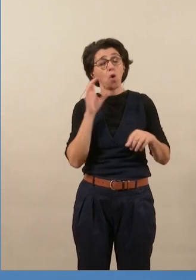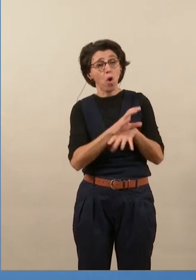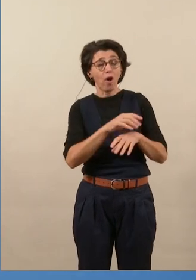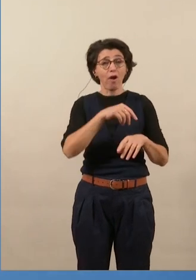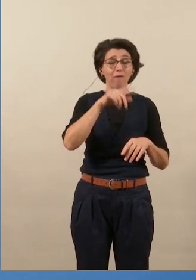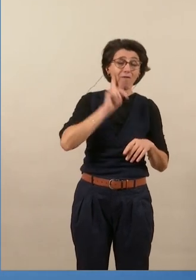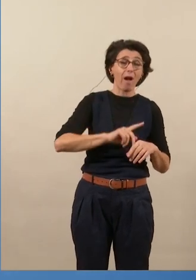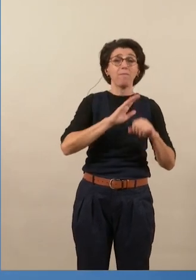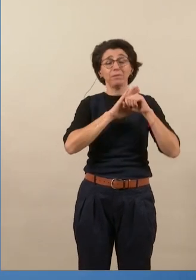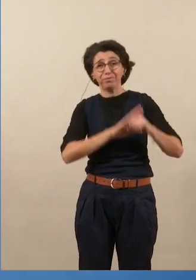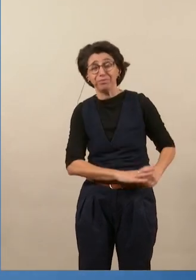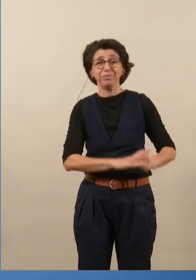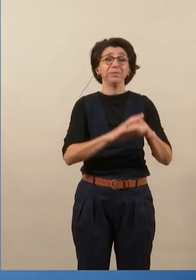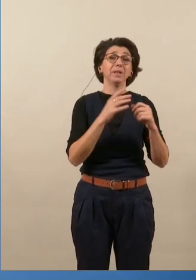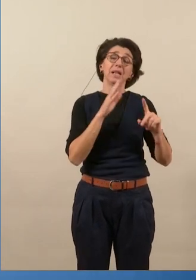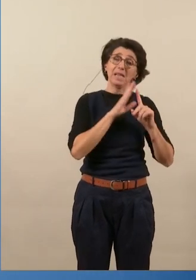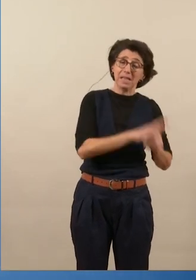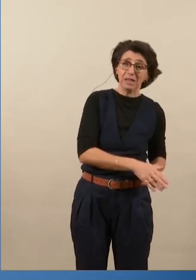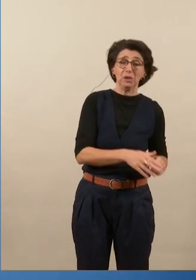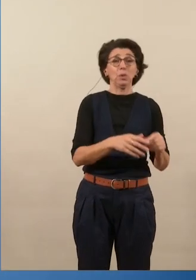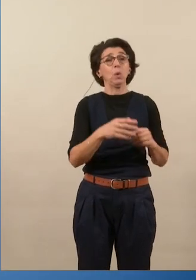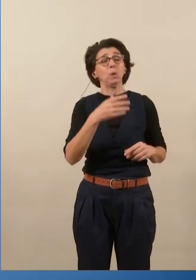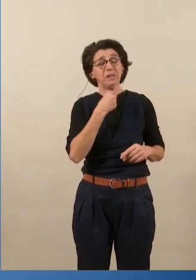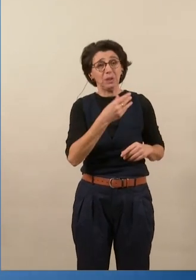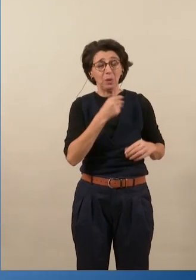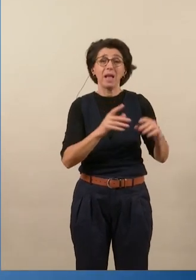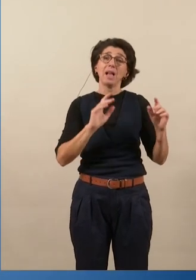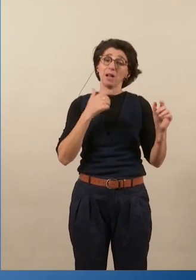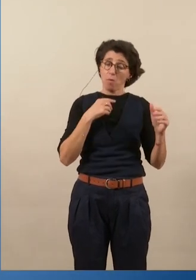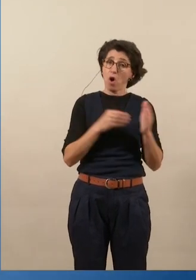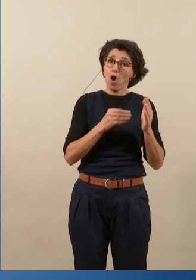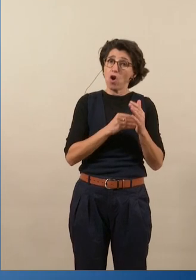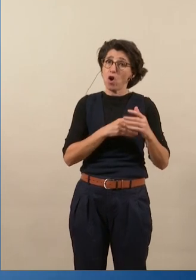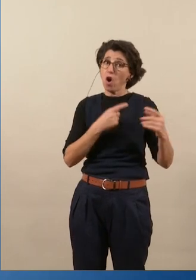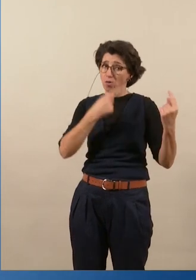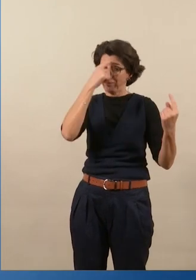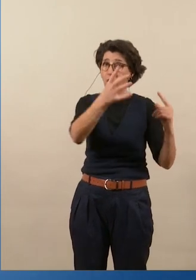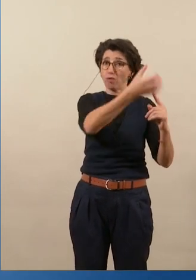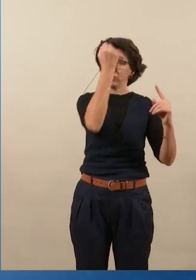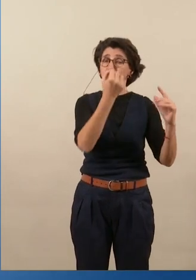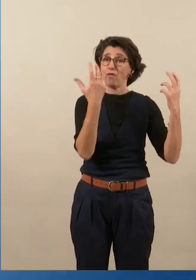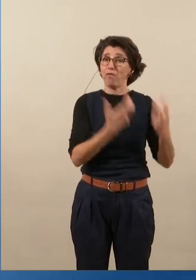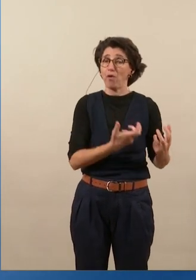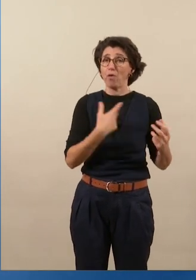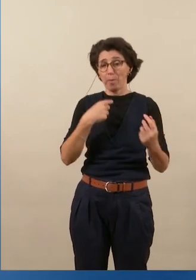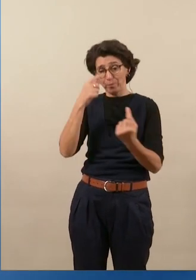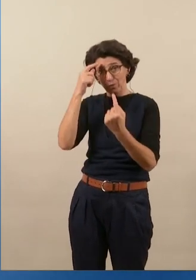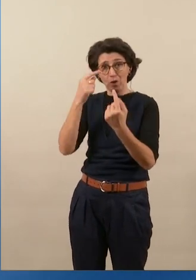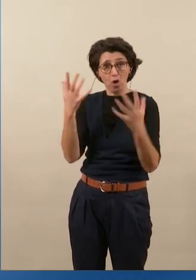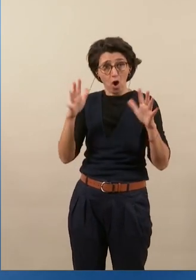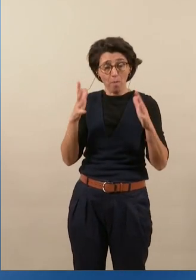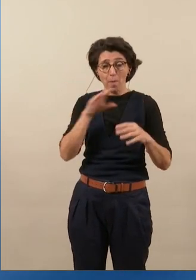majeur la ville de Grenoble prolonge par ailleurs la mise à disposition de locaux pour cette structure le temps que ces locaux